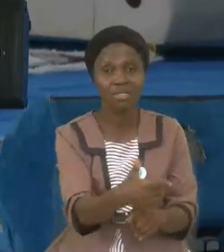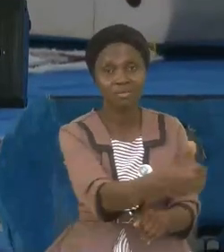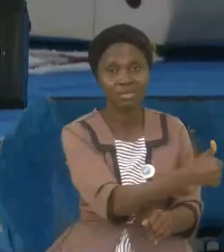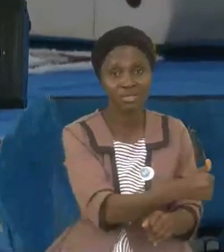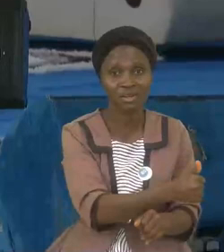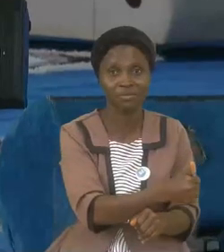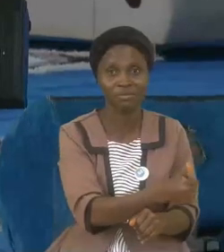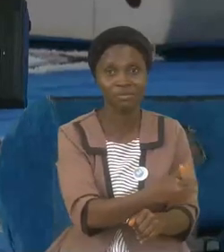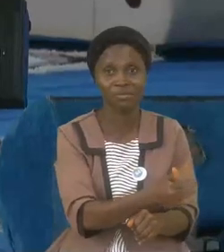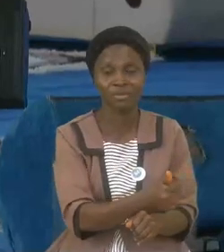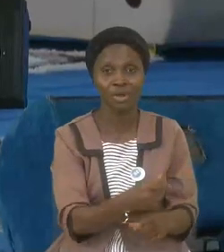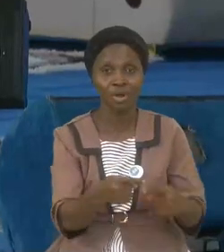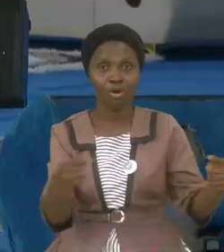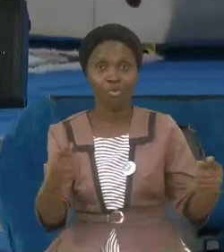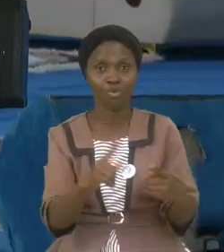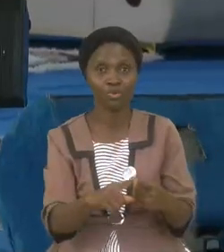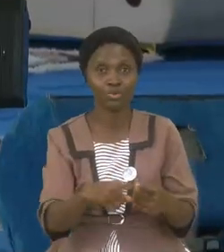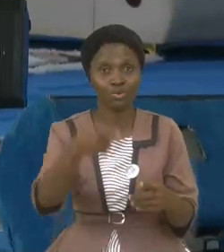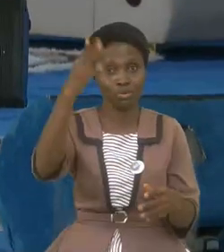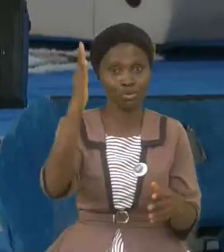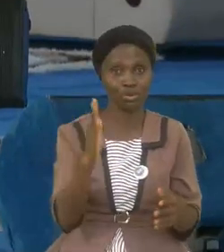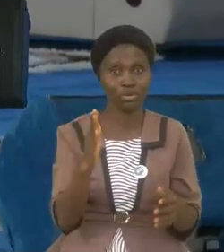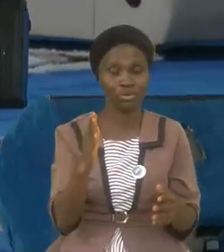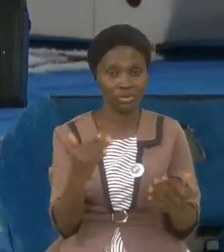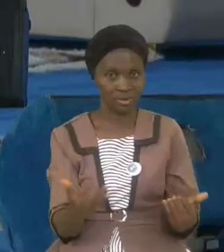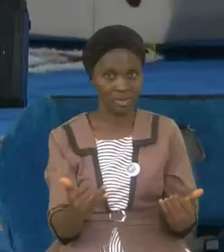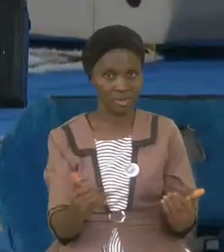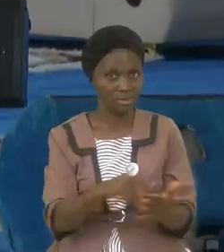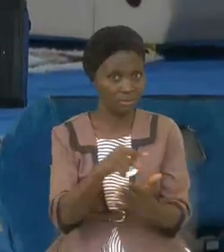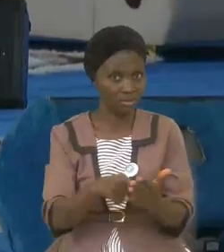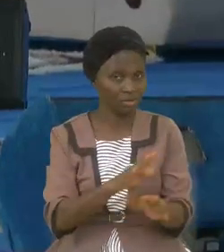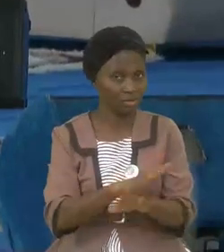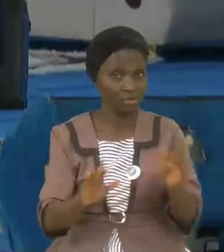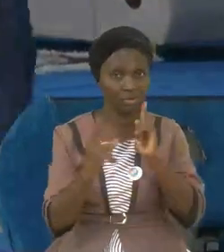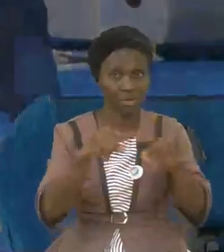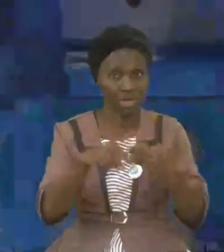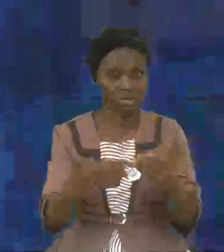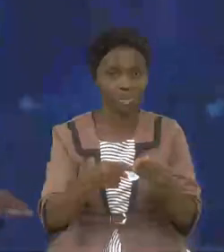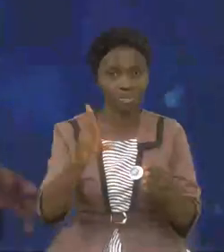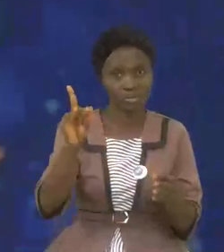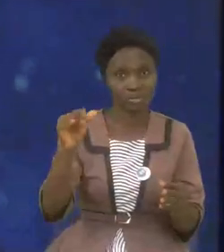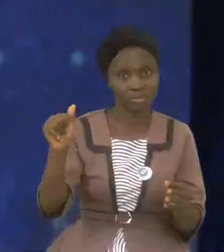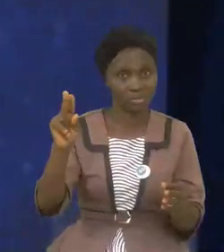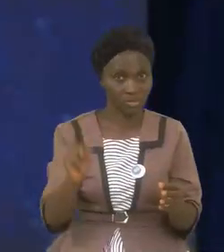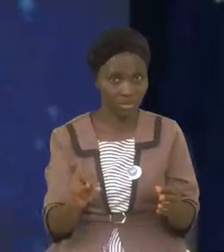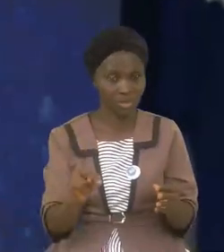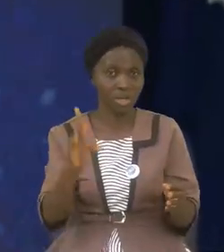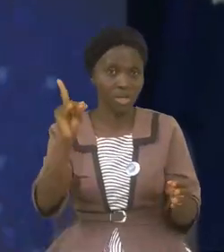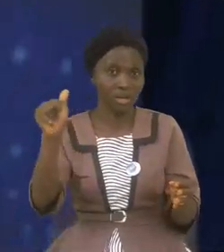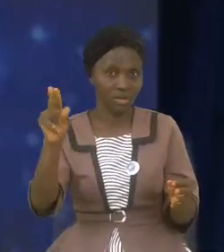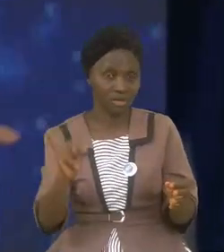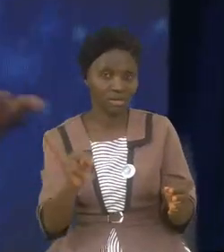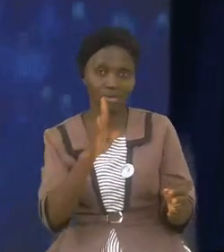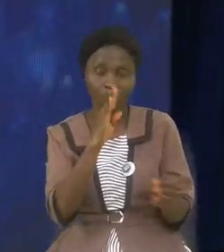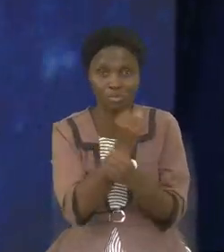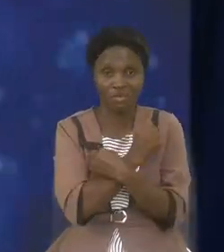de la terre, lorsqu'ils s'opposent au Dieu Tout-Puissant, ceci ne fait pas